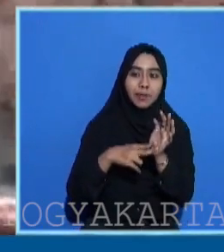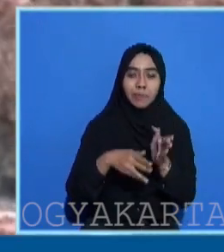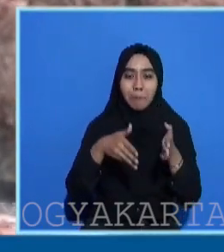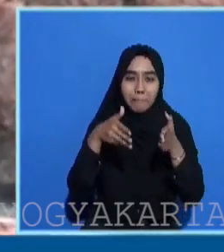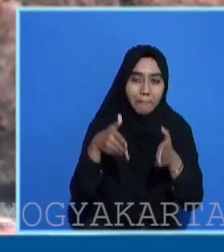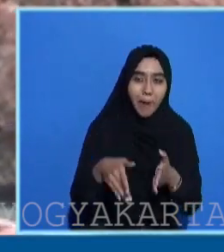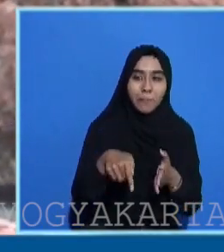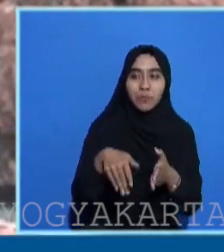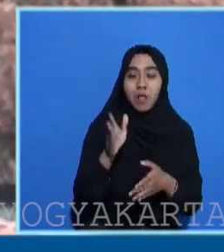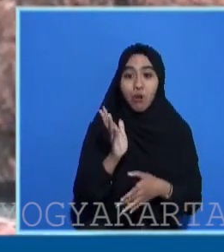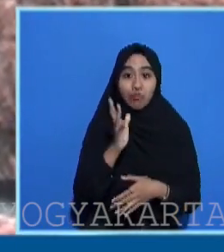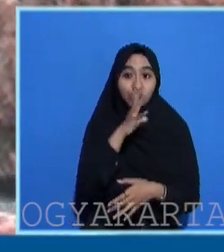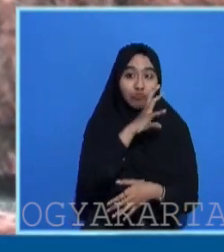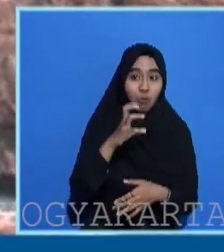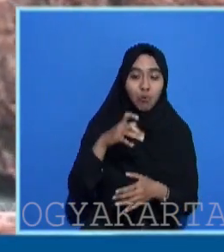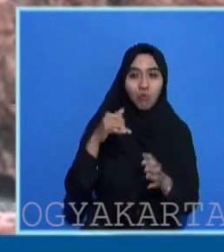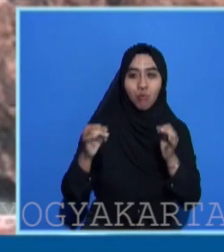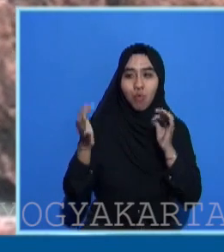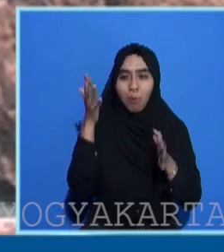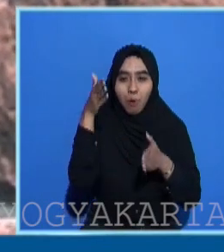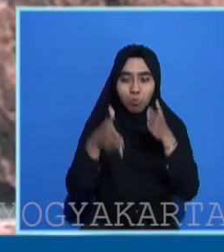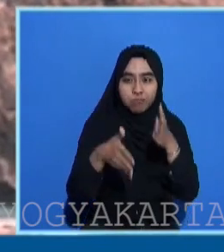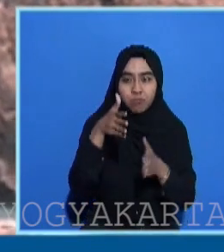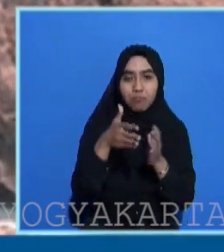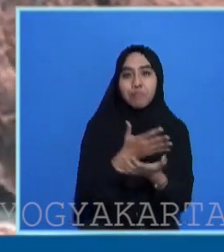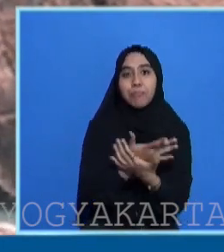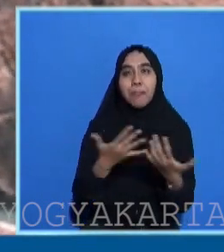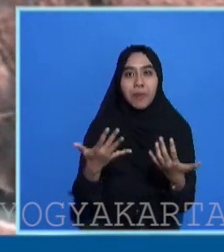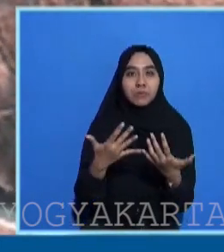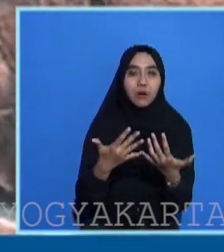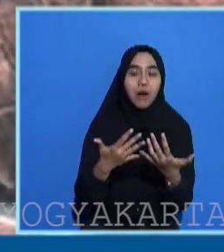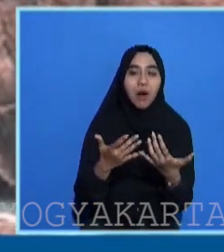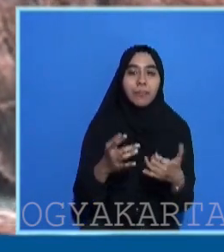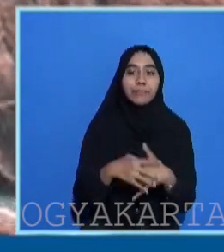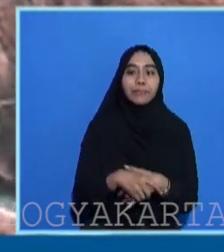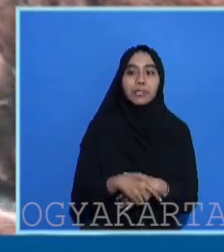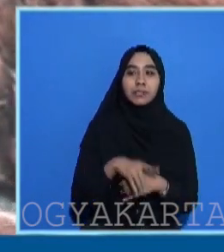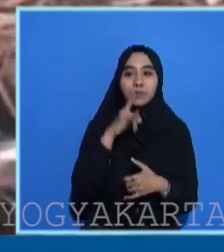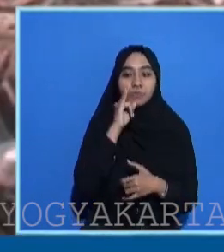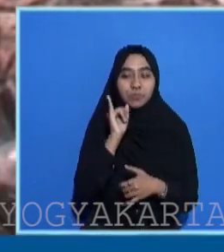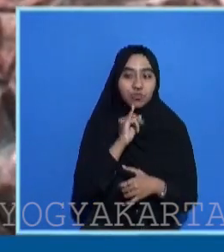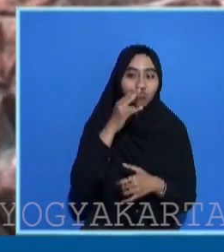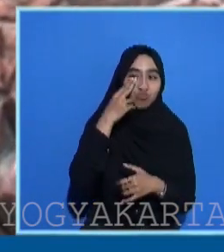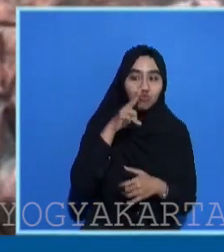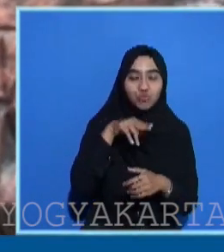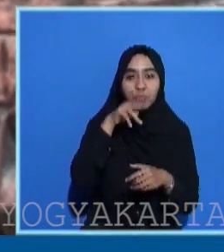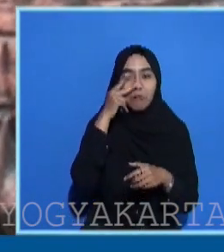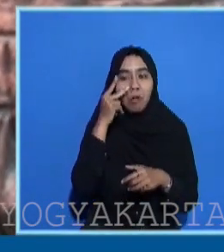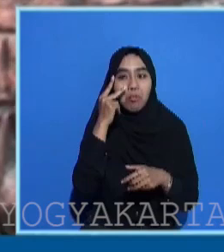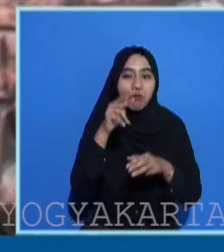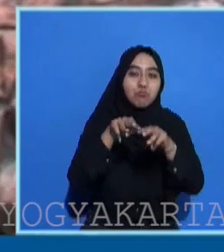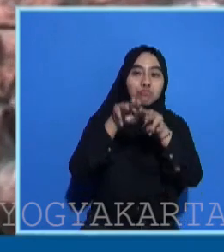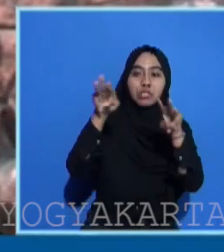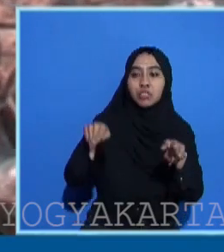panci sonten papan meniko rame dipun datengi dening warga masyarakat kajawi Sami Amir Sani bangunan Monumen ugizami Mirzani